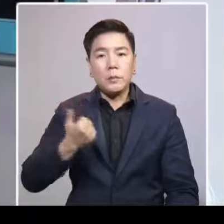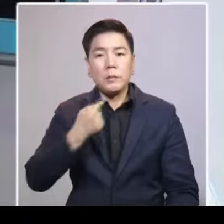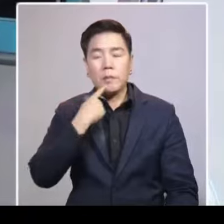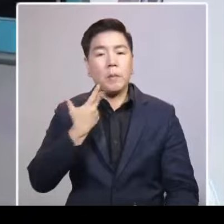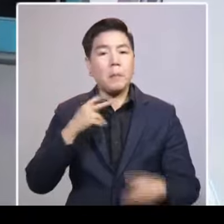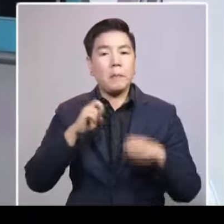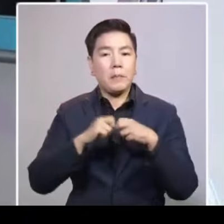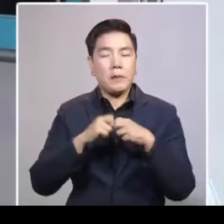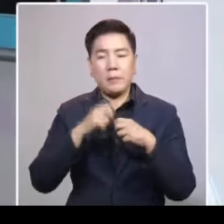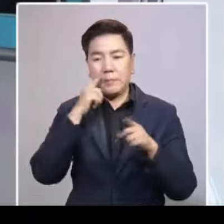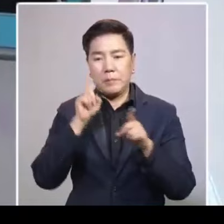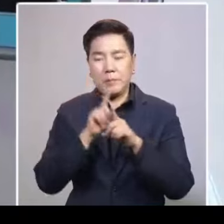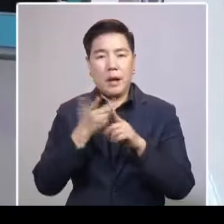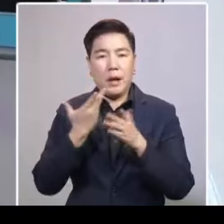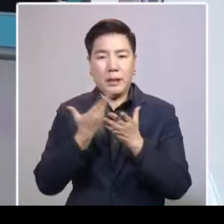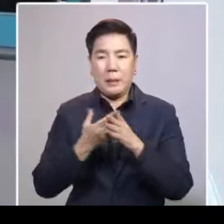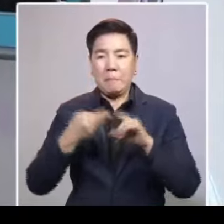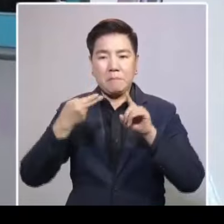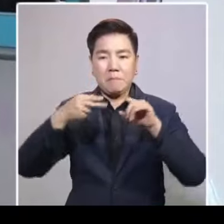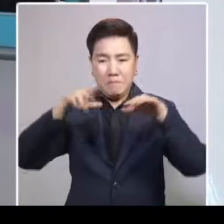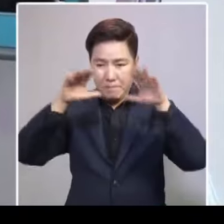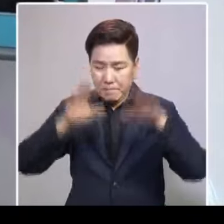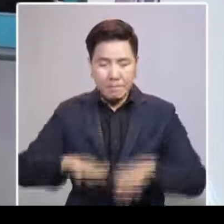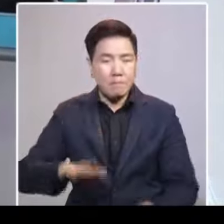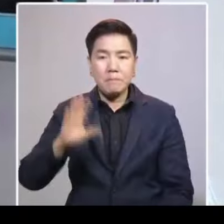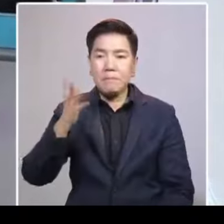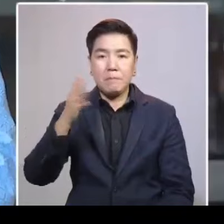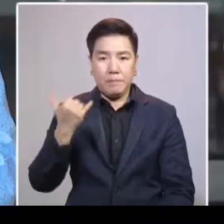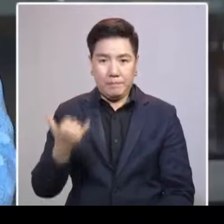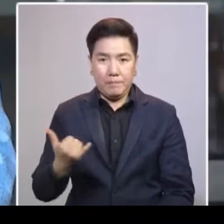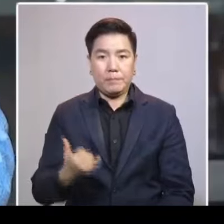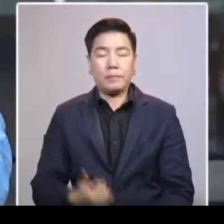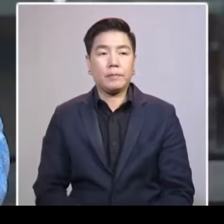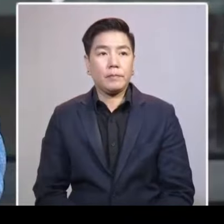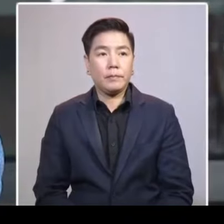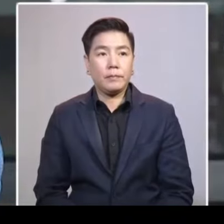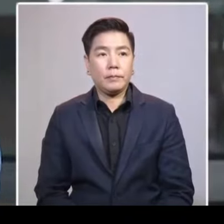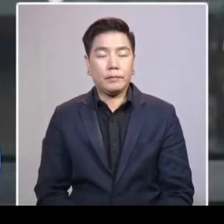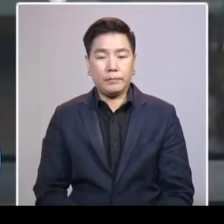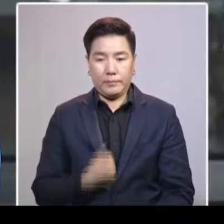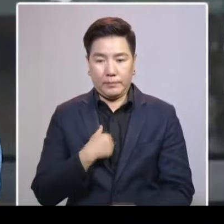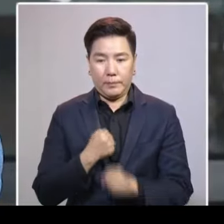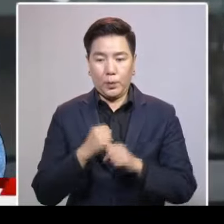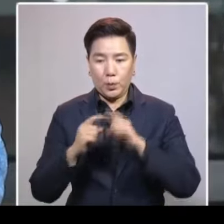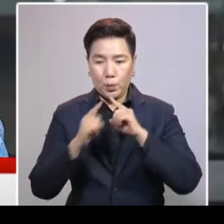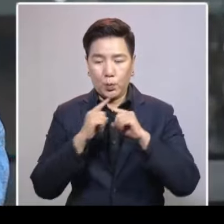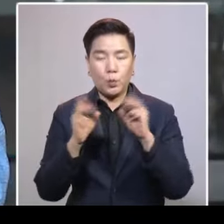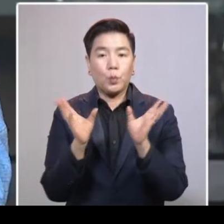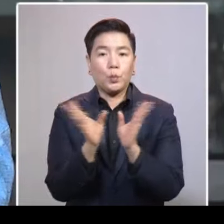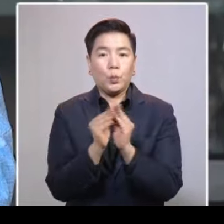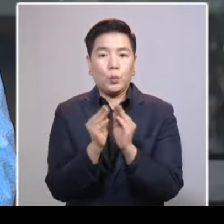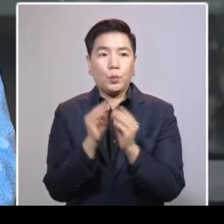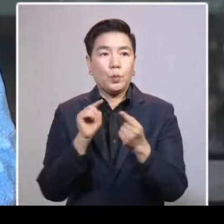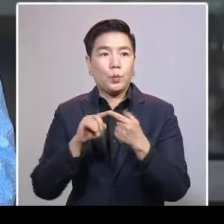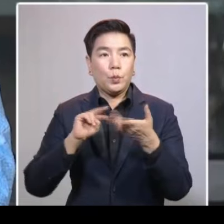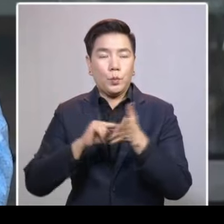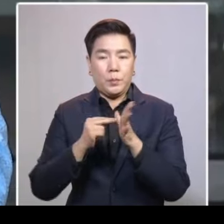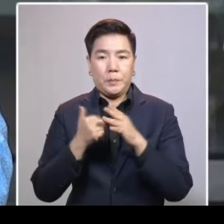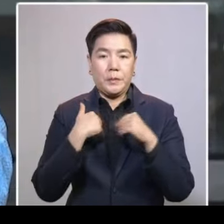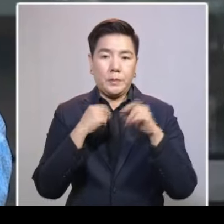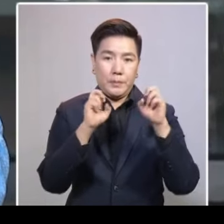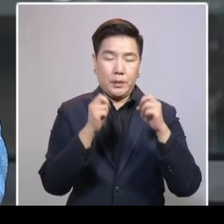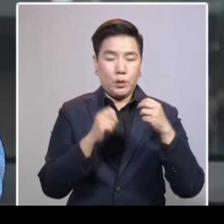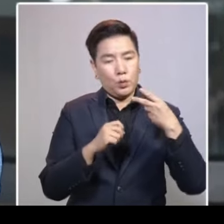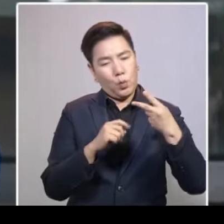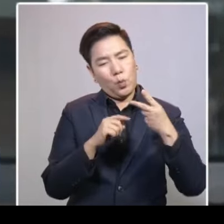ไม่มีแนวทางที่จะลดวงเงินโดยเด็ดขาด สิ่งที่เราจะนำเข้าหารือในที่ประชุมมีอยู่ 2-3 ประเด็นห